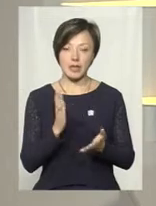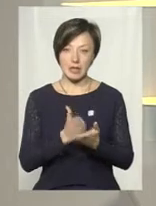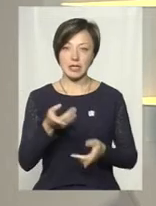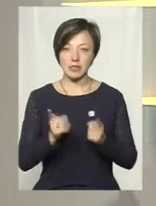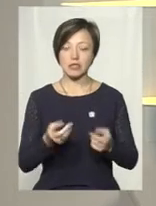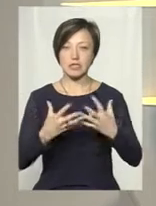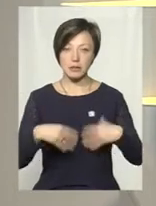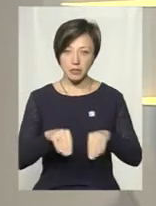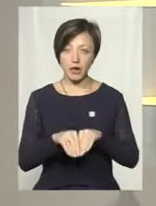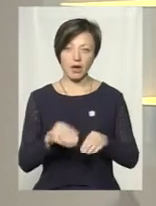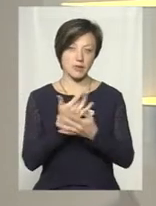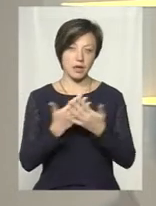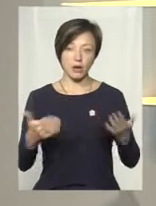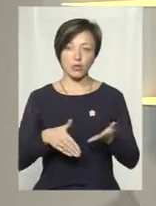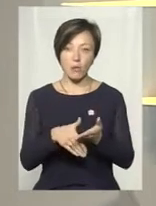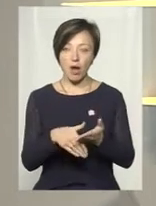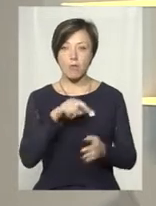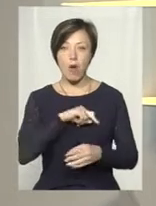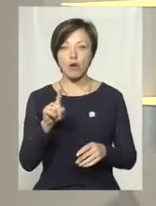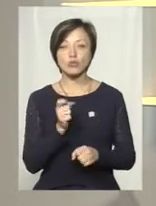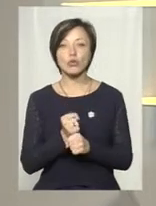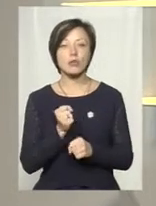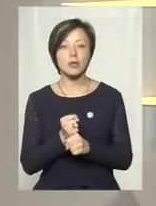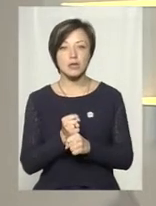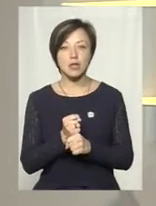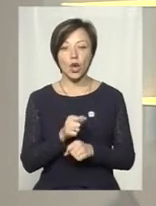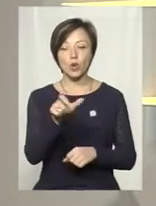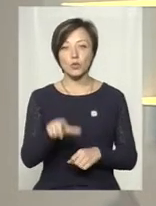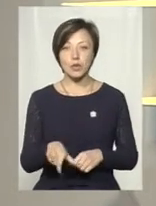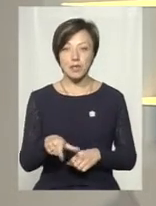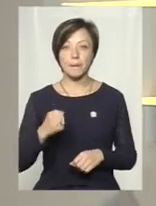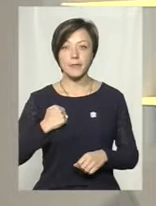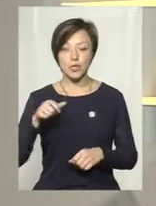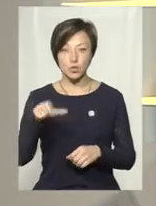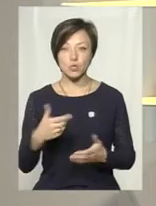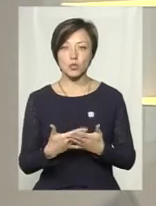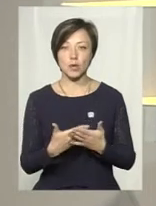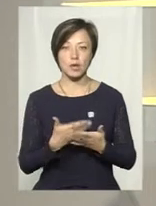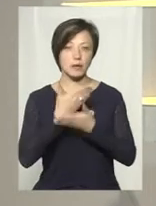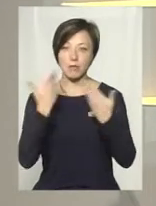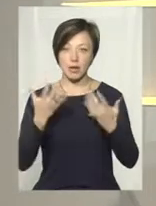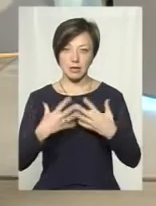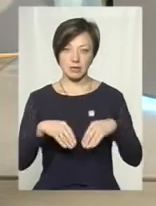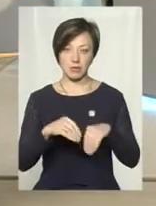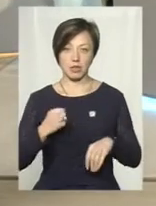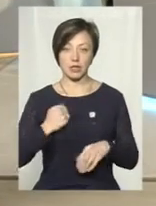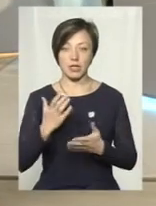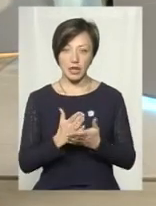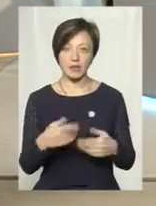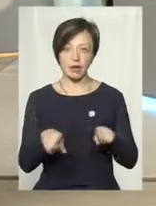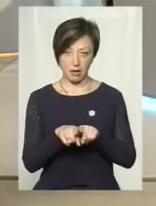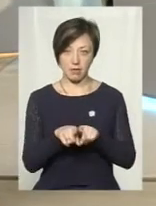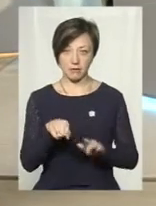допомагає морально. А от що робити тій людині, тому бійцю, який не має, на жаль, сім'ї? Є ж і